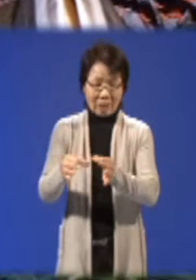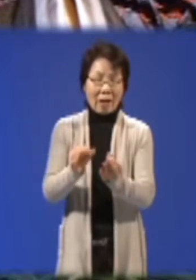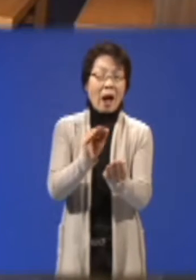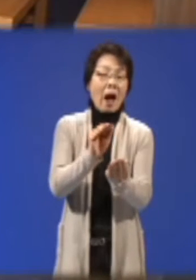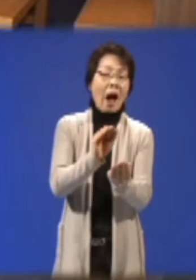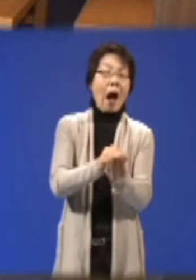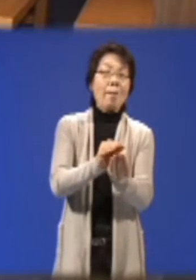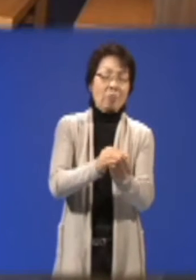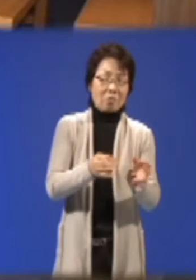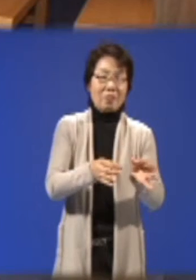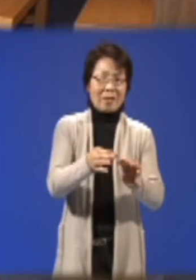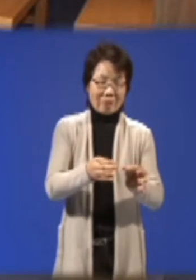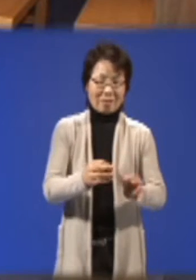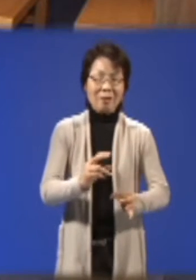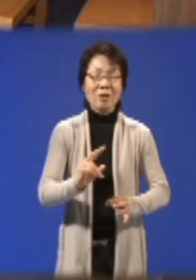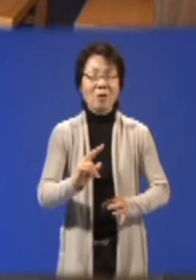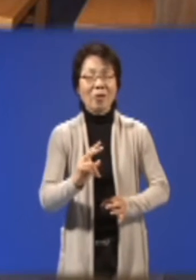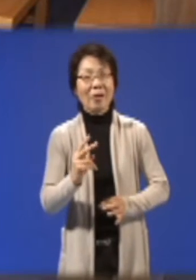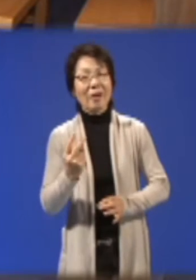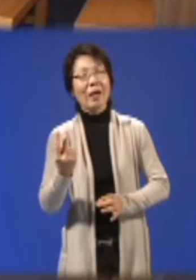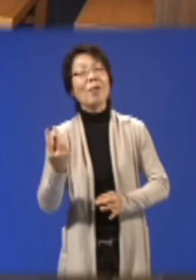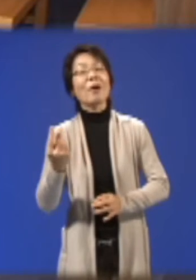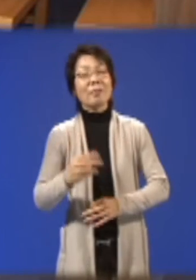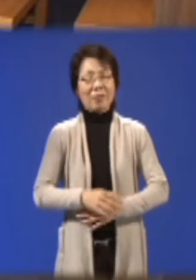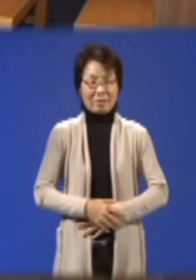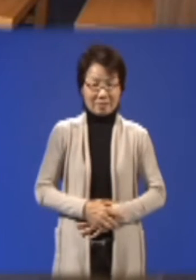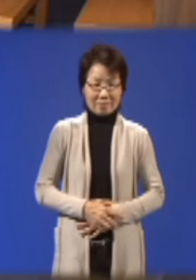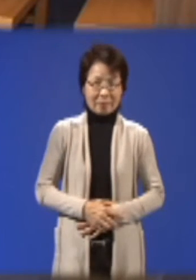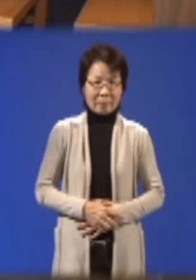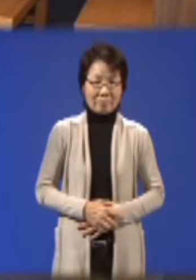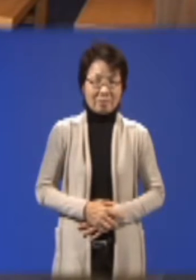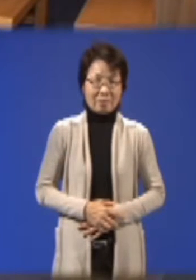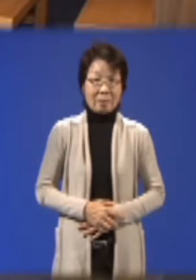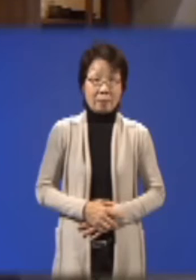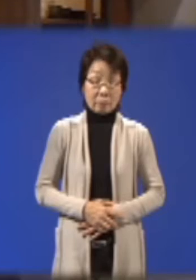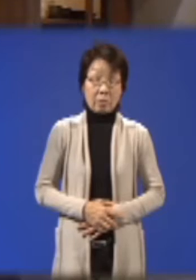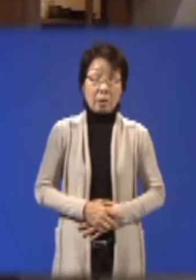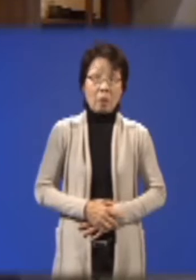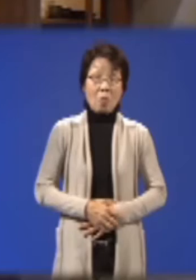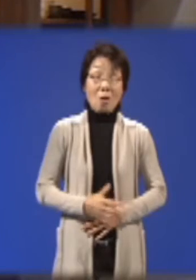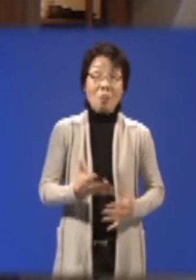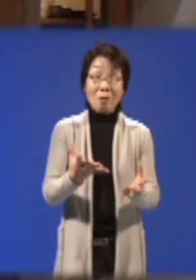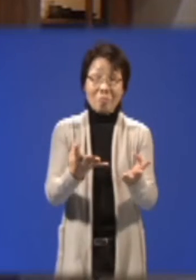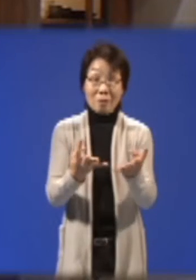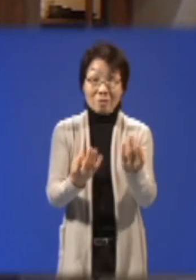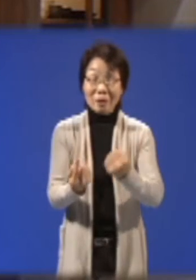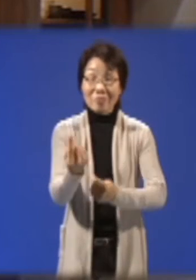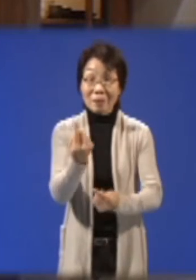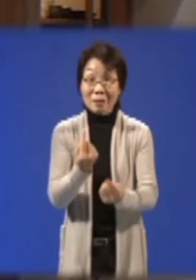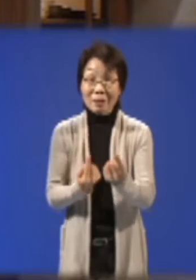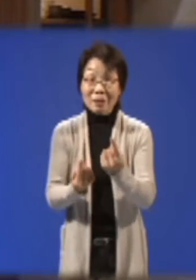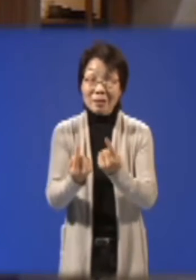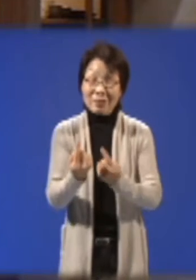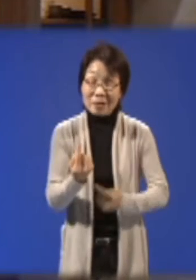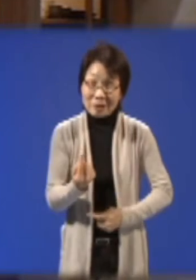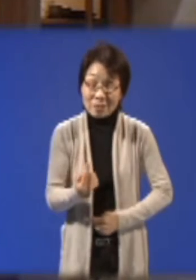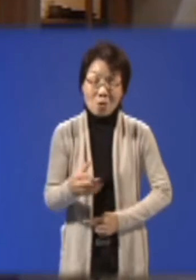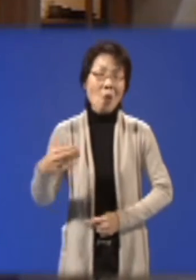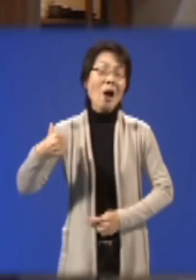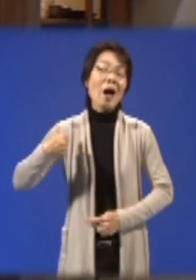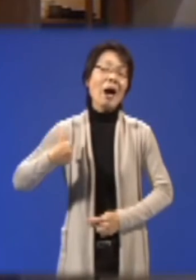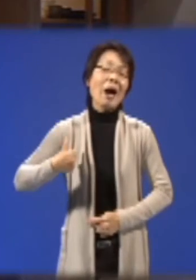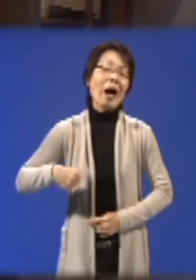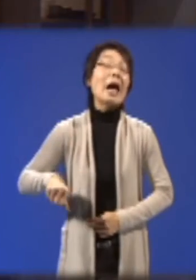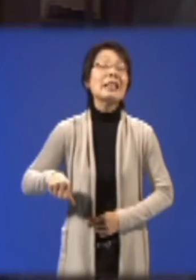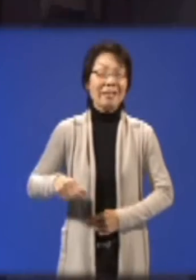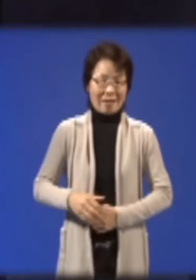う店屋に変えています。 へえ、何度来ても飽きない展示になってるんですね。 ところ